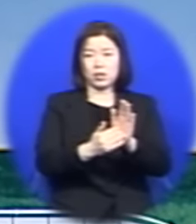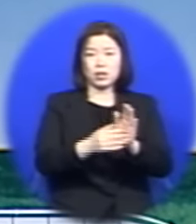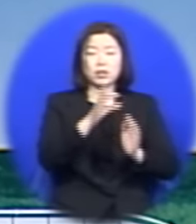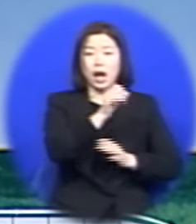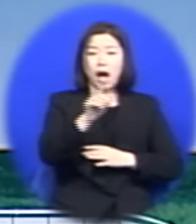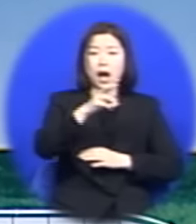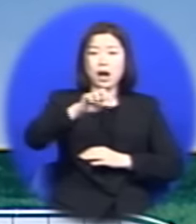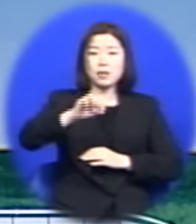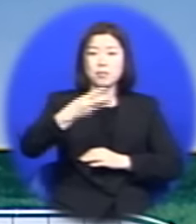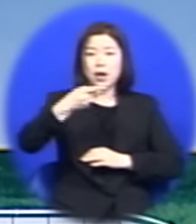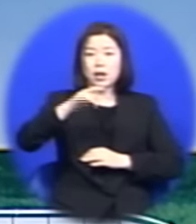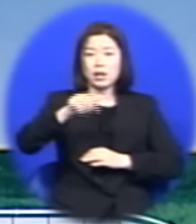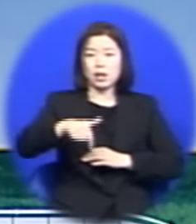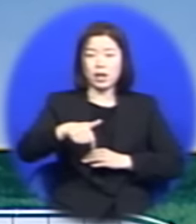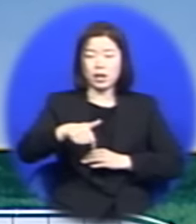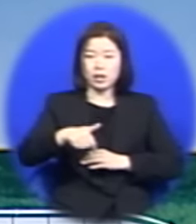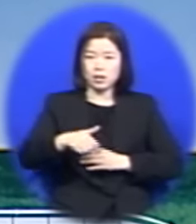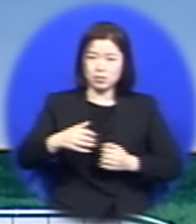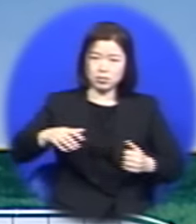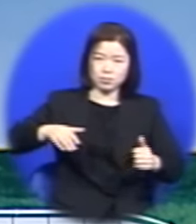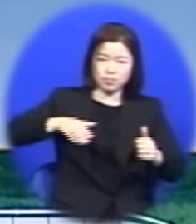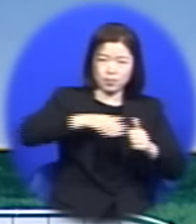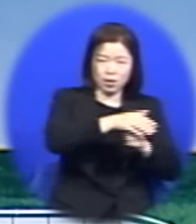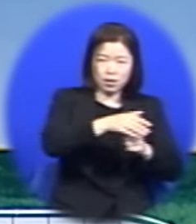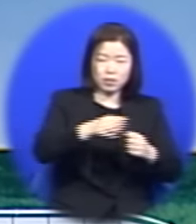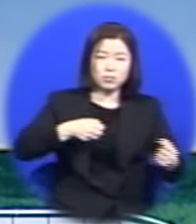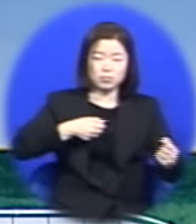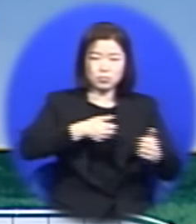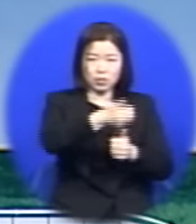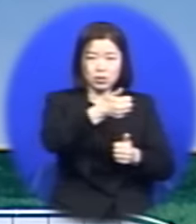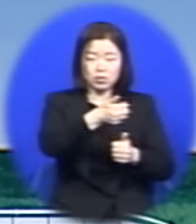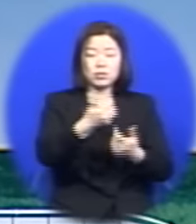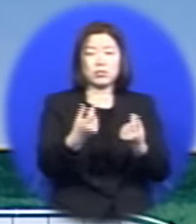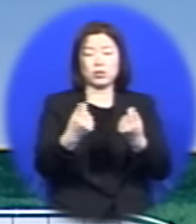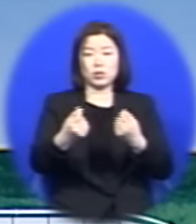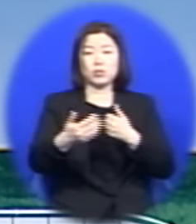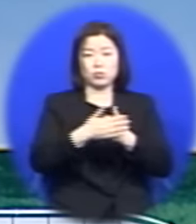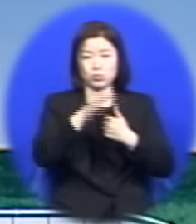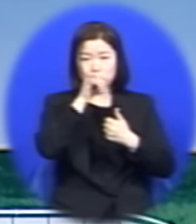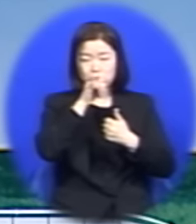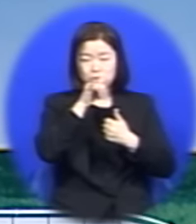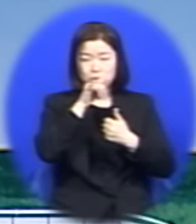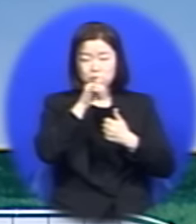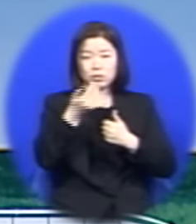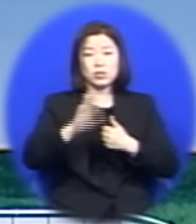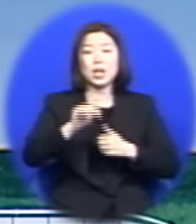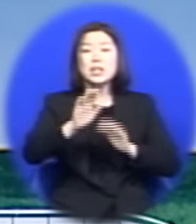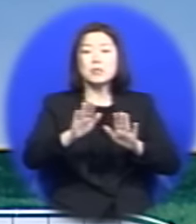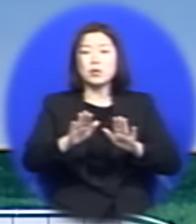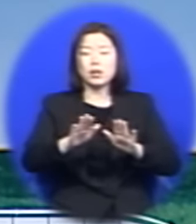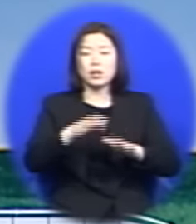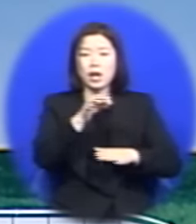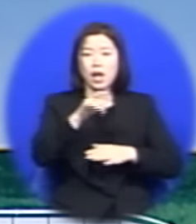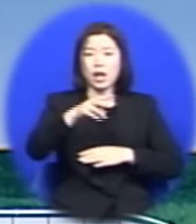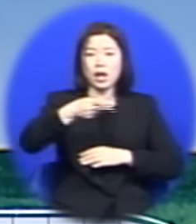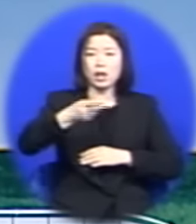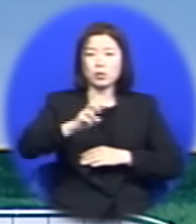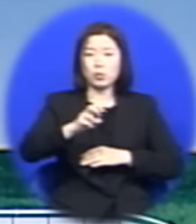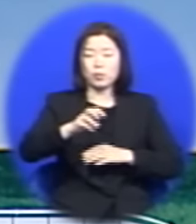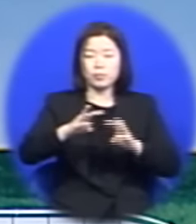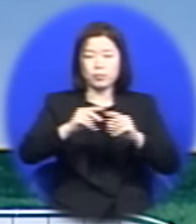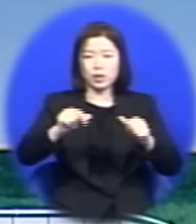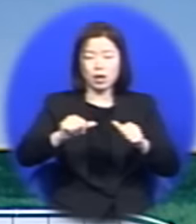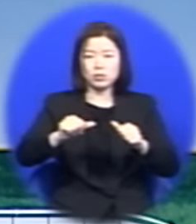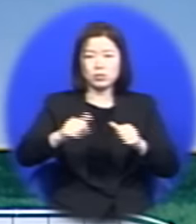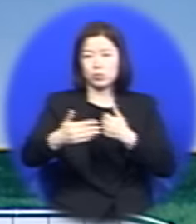거예요. 하나님이 이스라엘 백성을 돕지 않으십니다. 에돔 땅을 우회합니다. 그리고는